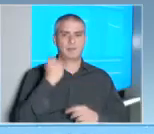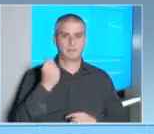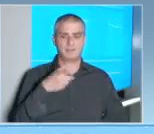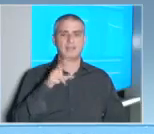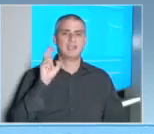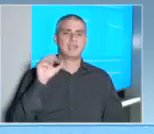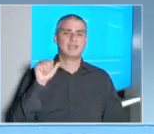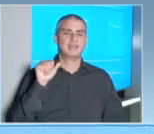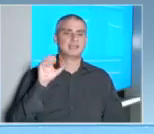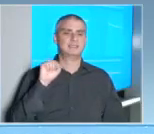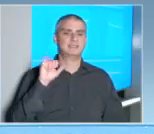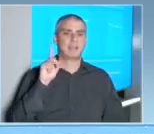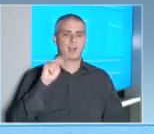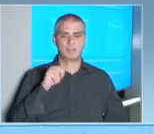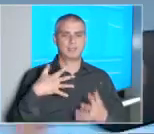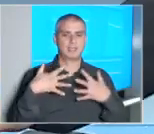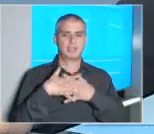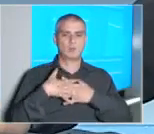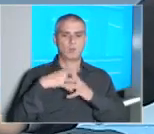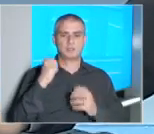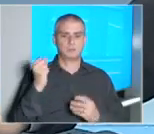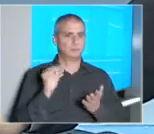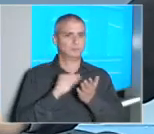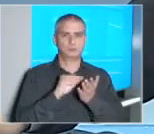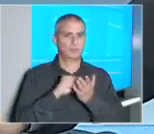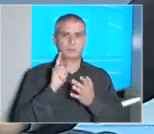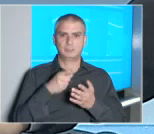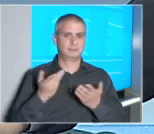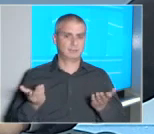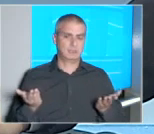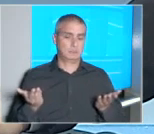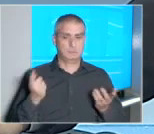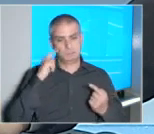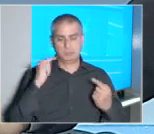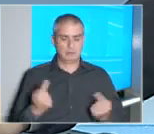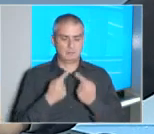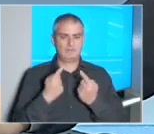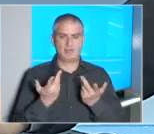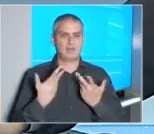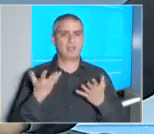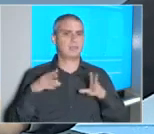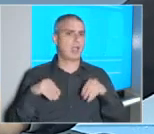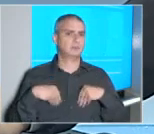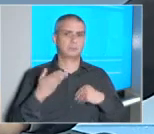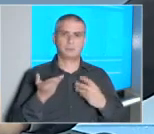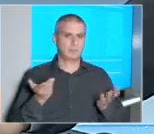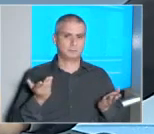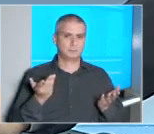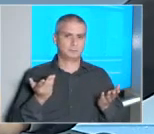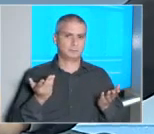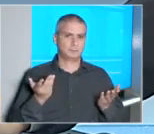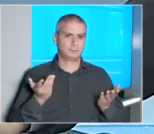שלום. בוקר טוב. איחוד מפלגות הימין. לשמה נדרשת, אני לא יודע אם מריבה, אבל חוסר ההסכמה הזאת